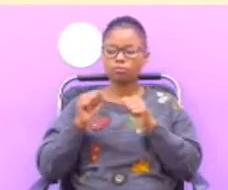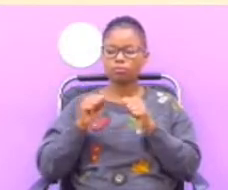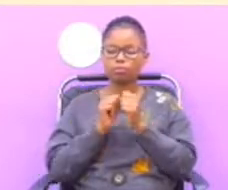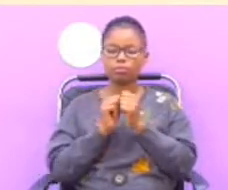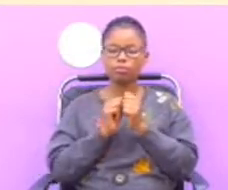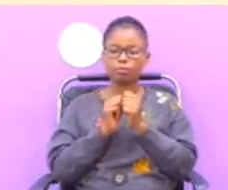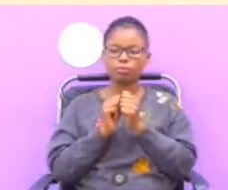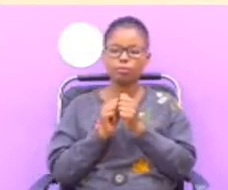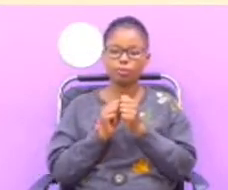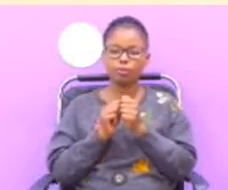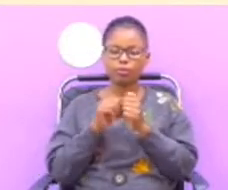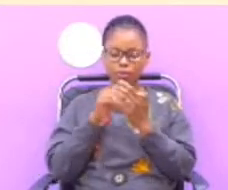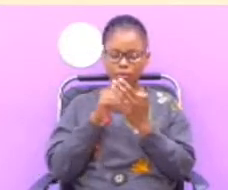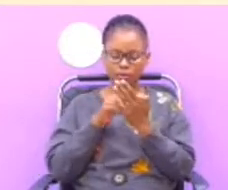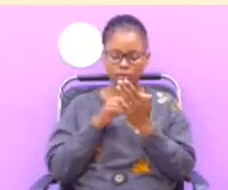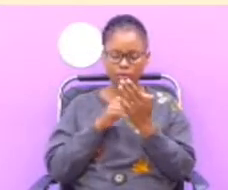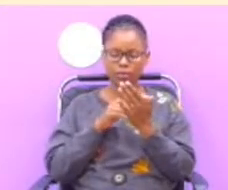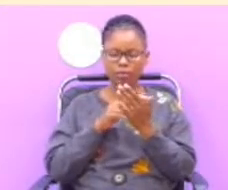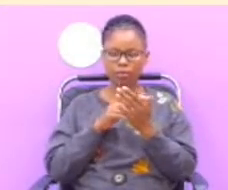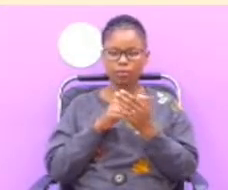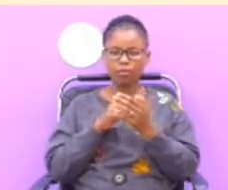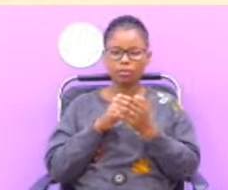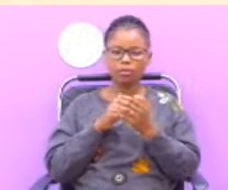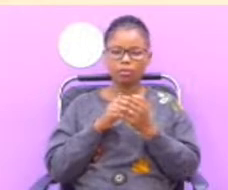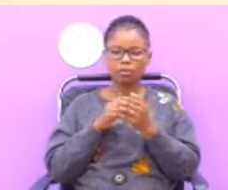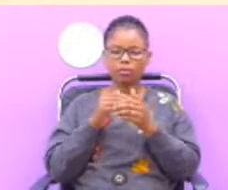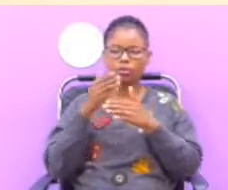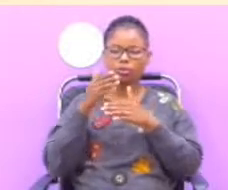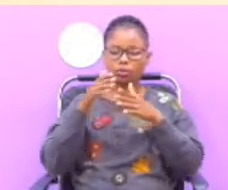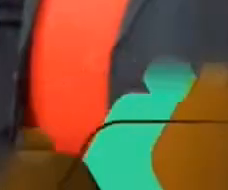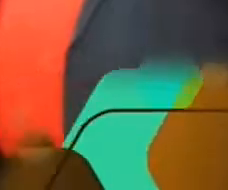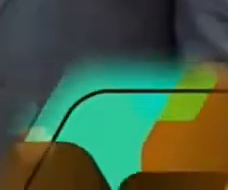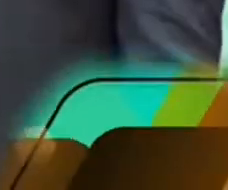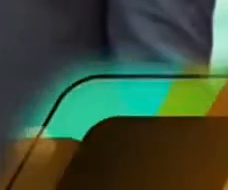11 tũkĩmeditĩtaga raini icio twathoma. God bless you.